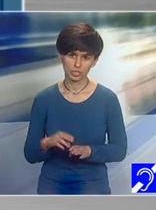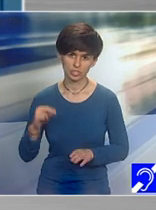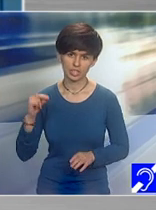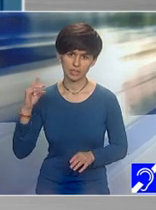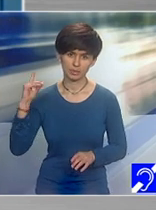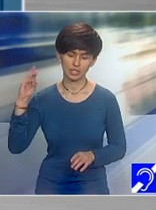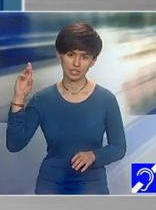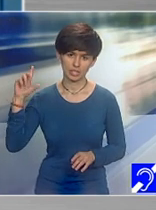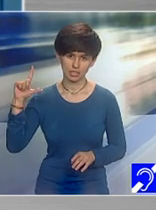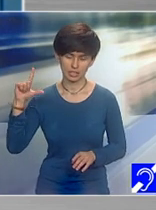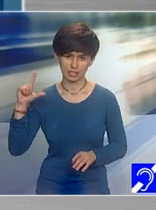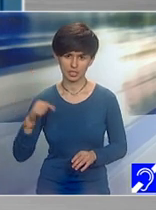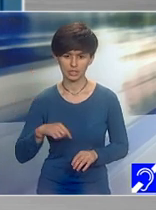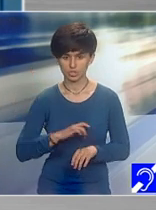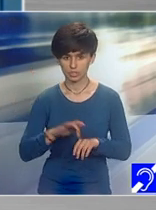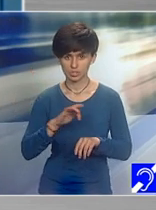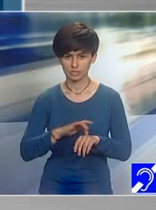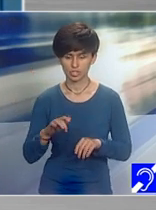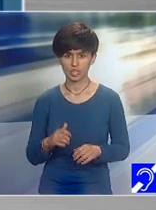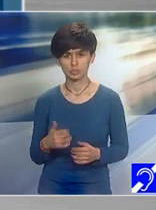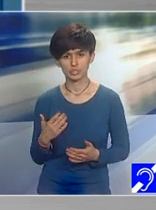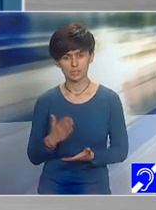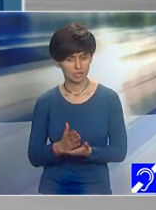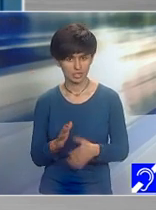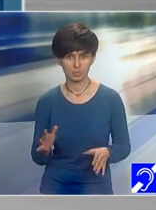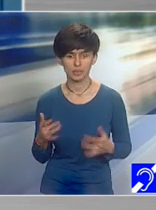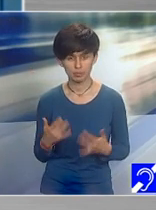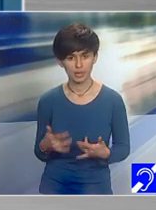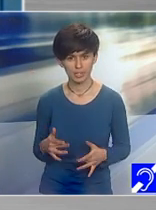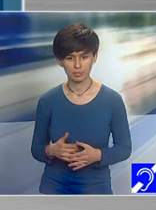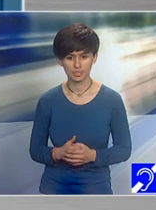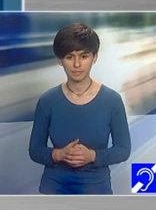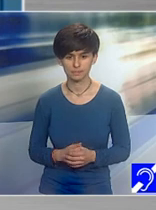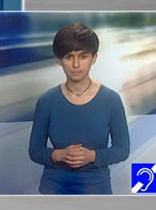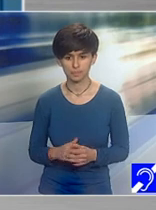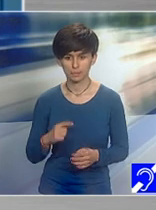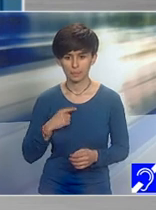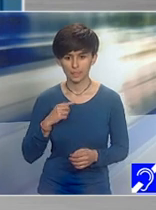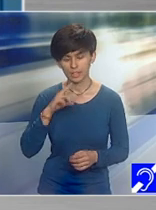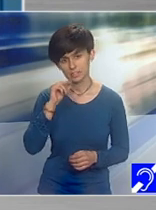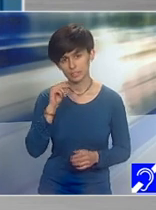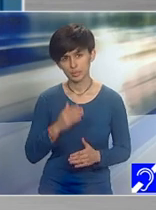să rezolvăm cât mai repede, e vorba de sprijin pentru cei care doresc să-și